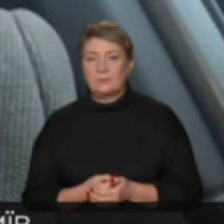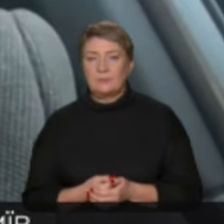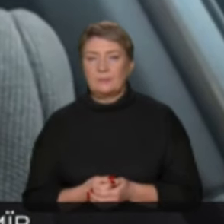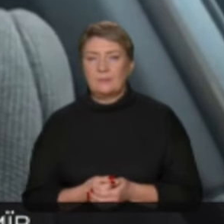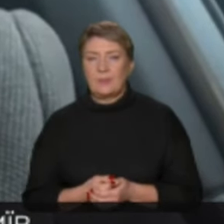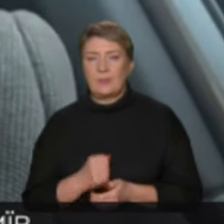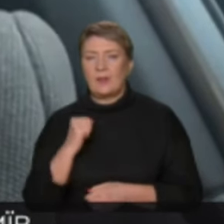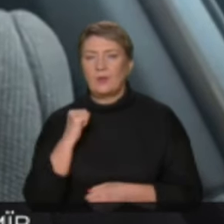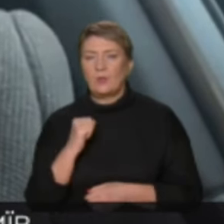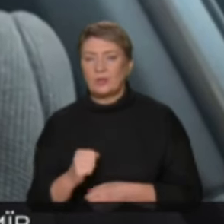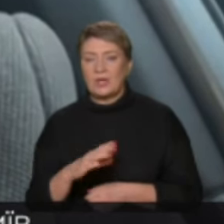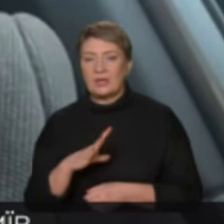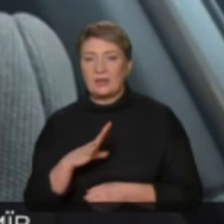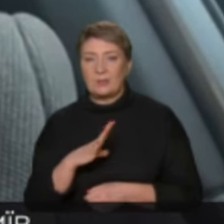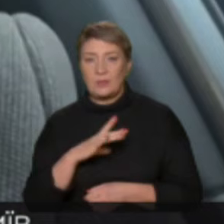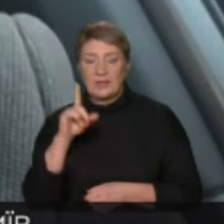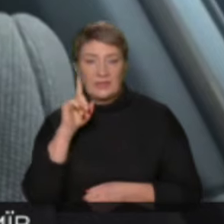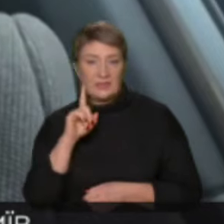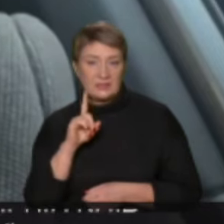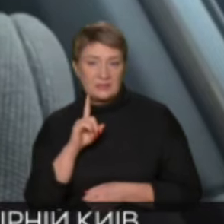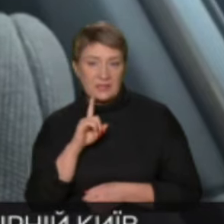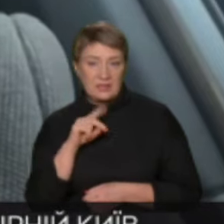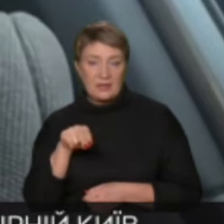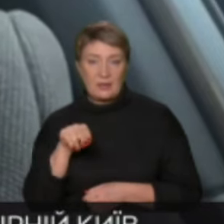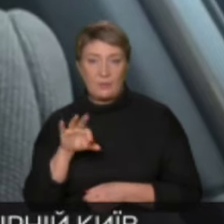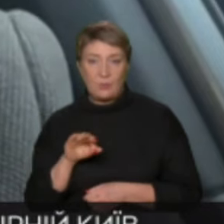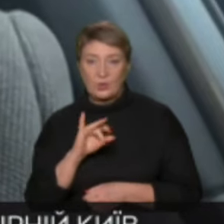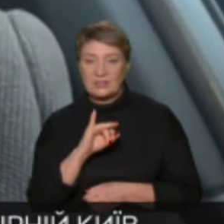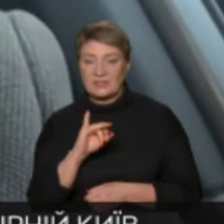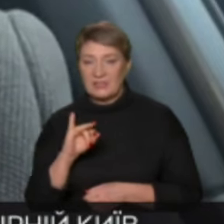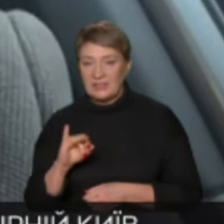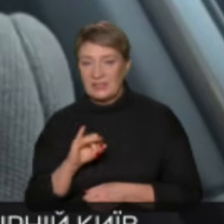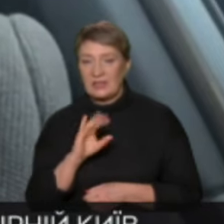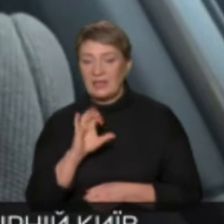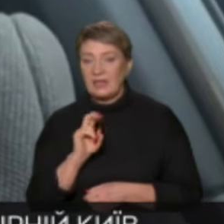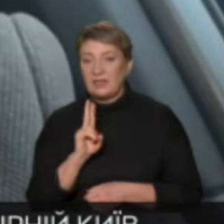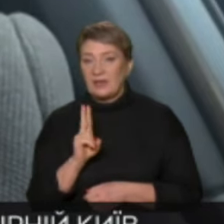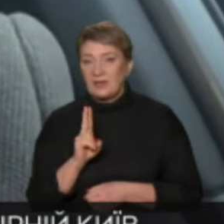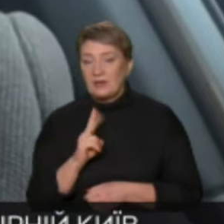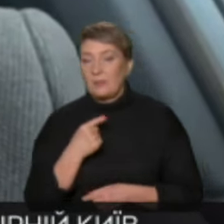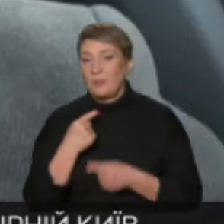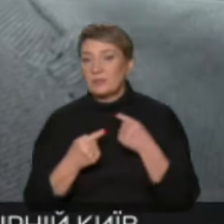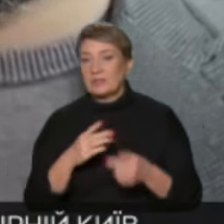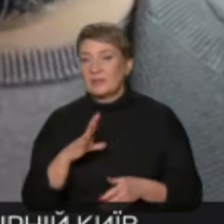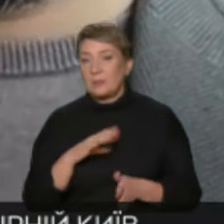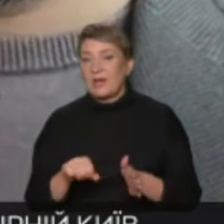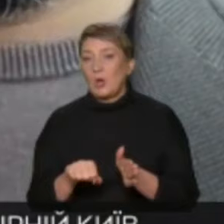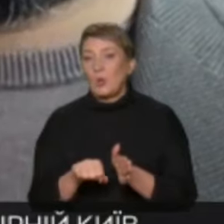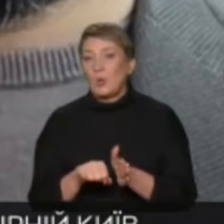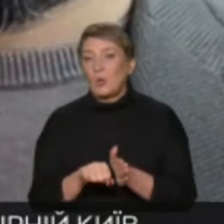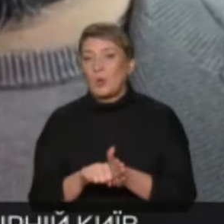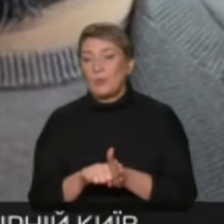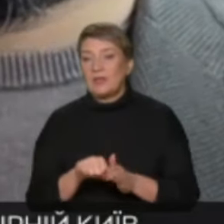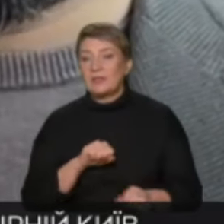Удары были нанесены Израилем по Сирии и в Ираке, а впоследствии, которые были убиты эти